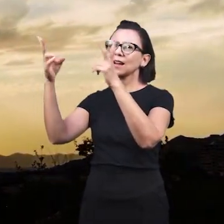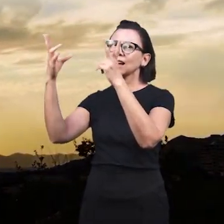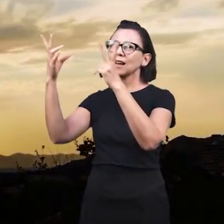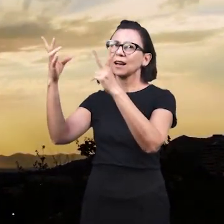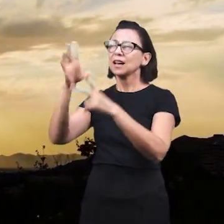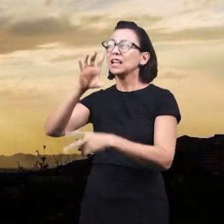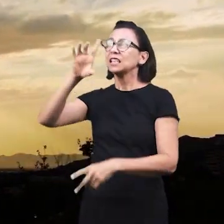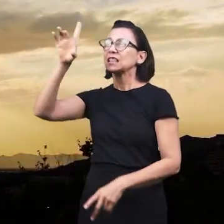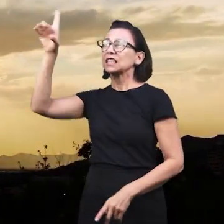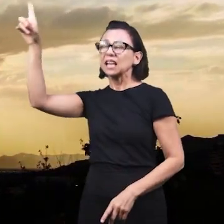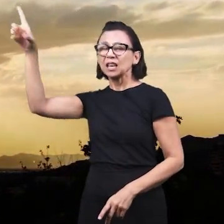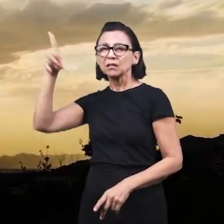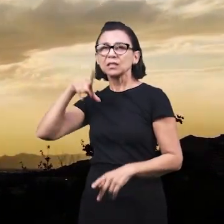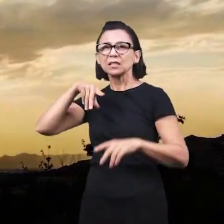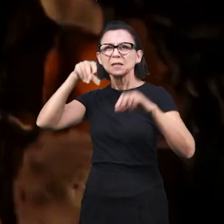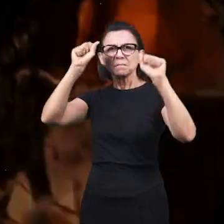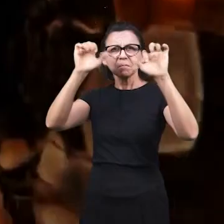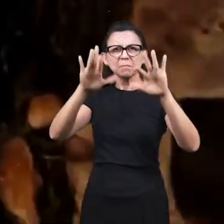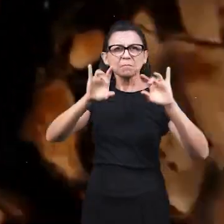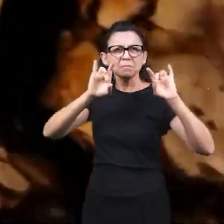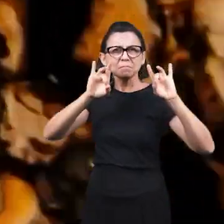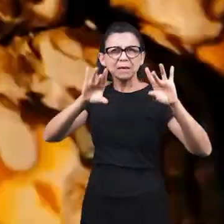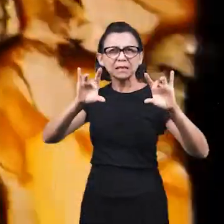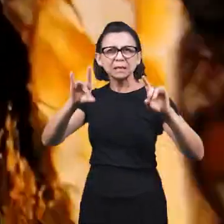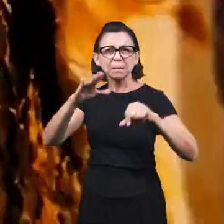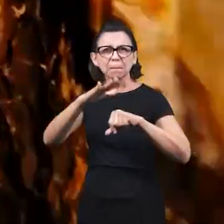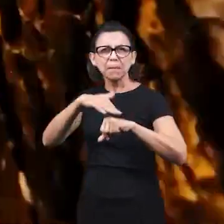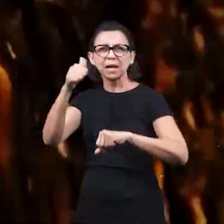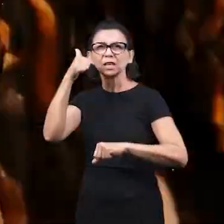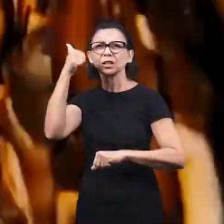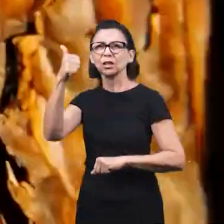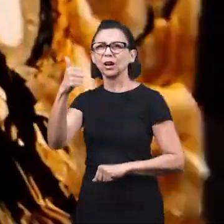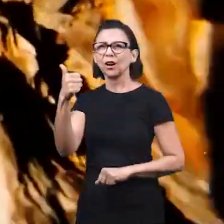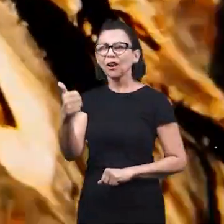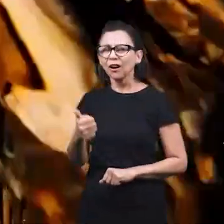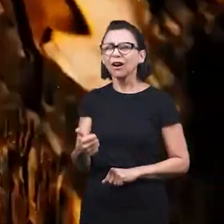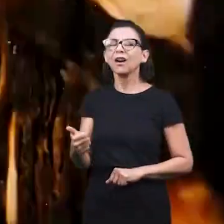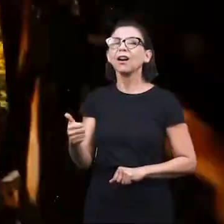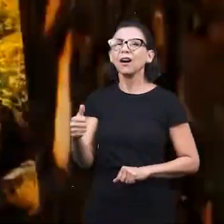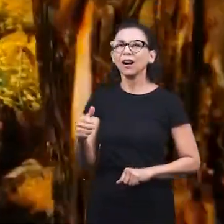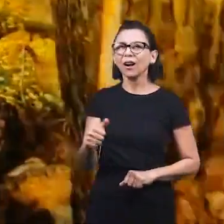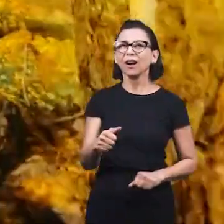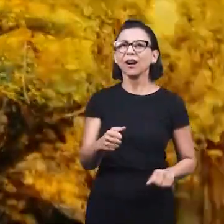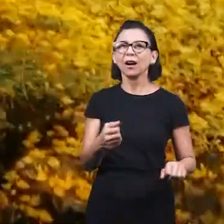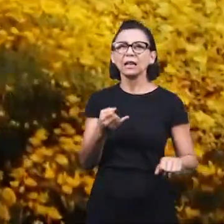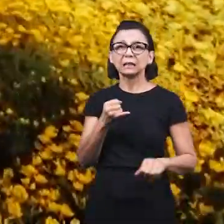И